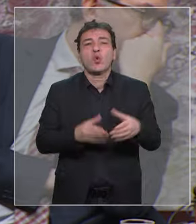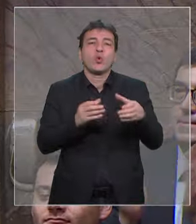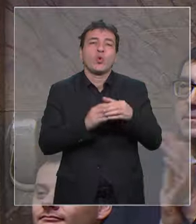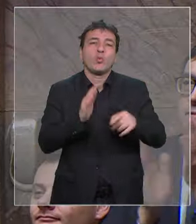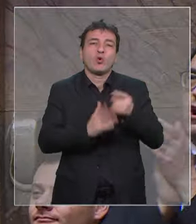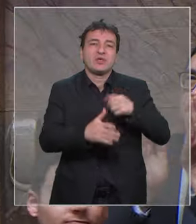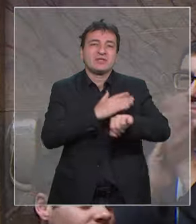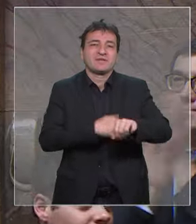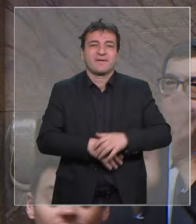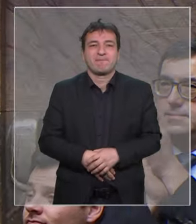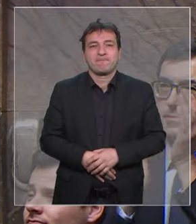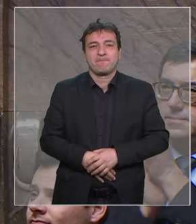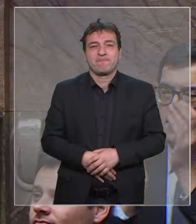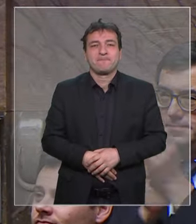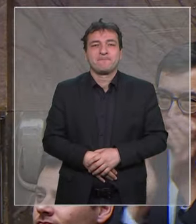Renaissance.